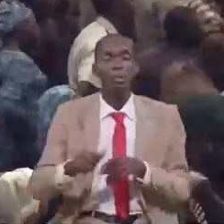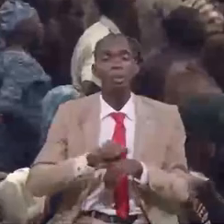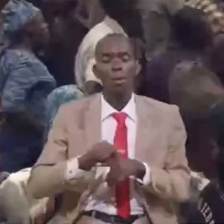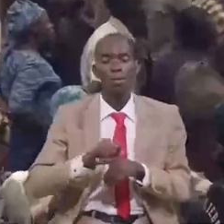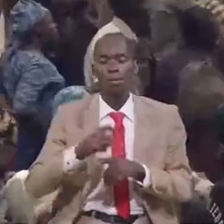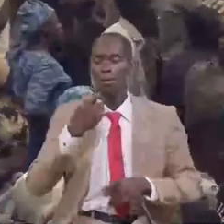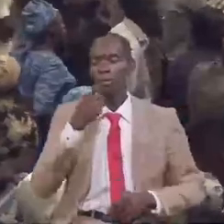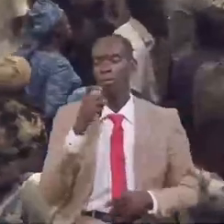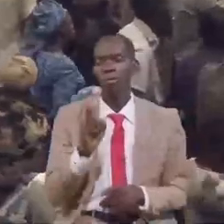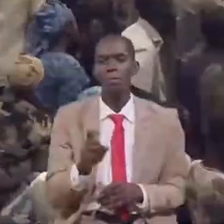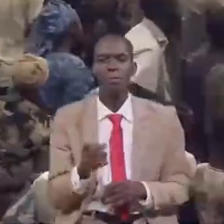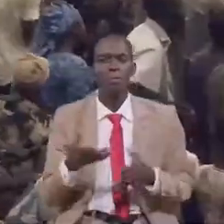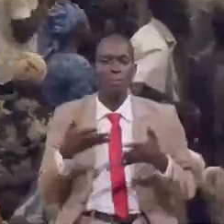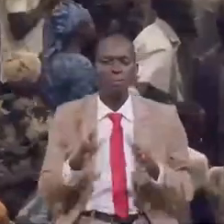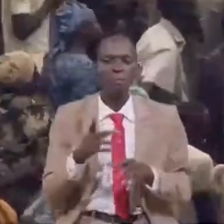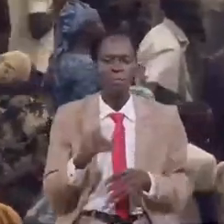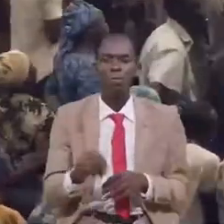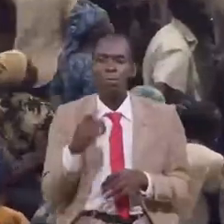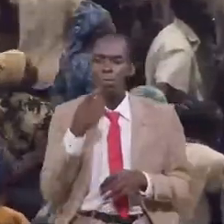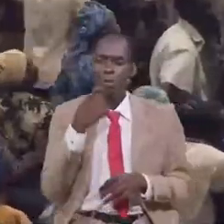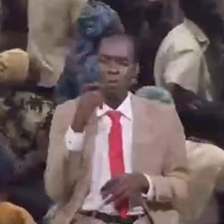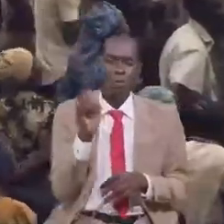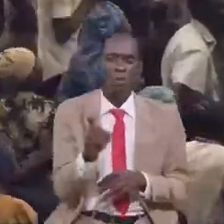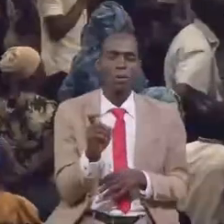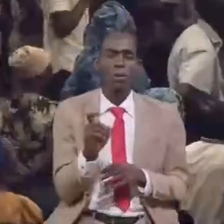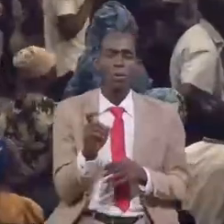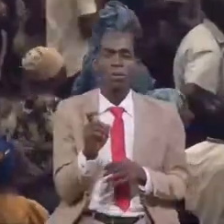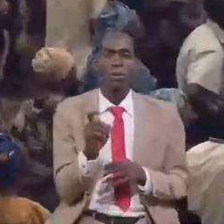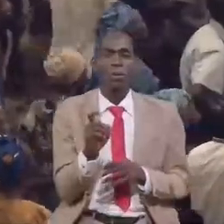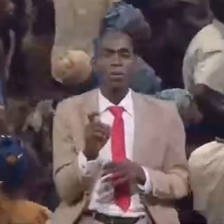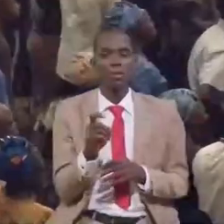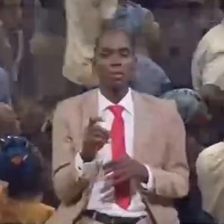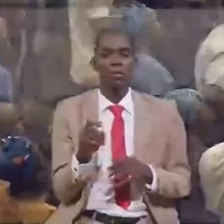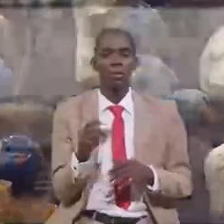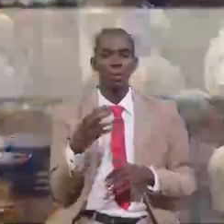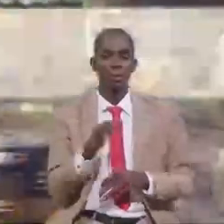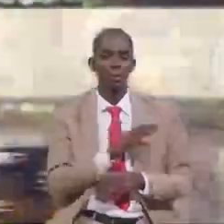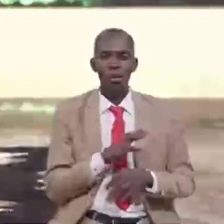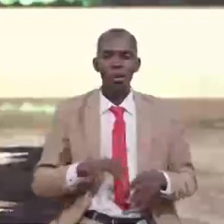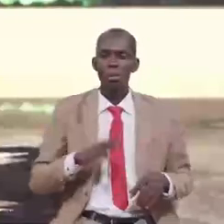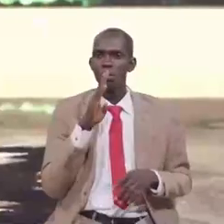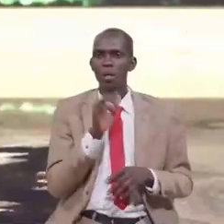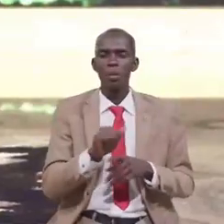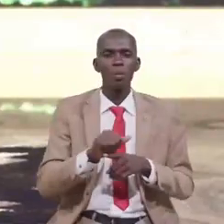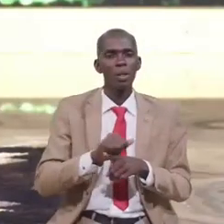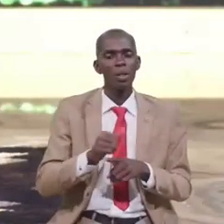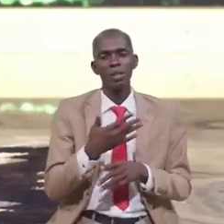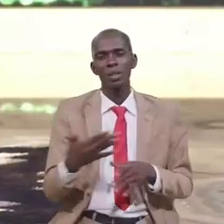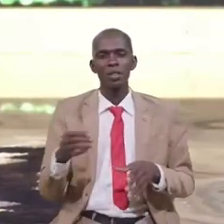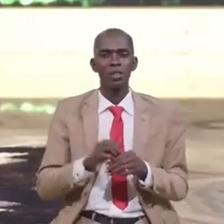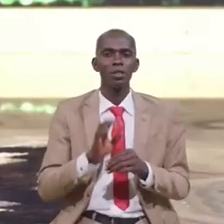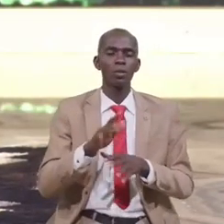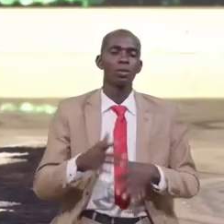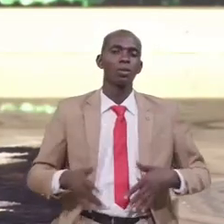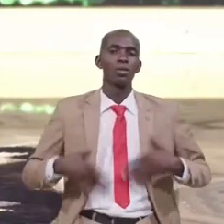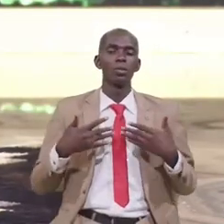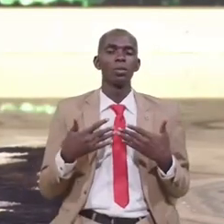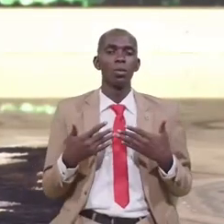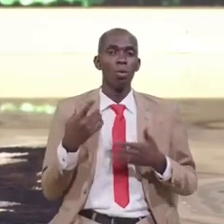pratique. Que le mandat de Christ soit une chose pratique dans votre vie. Ce qu'il a